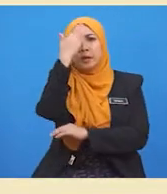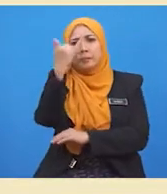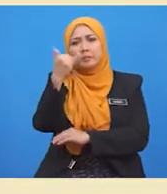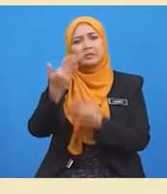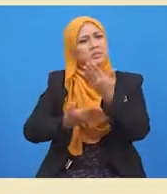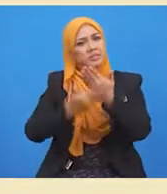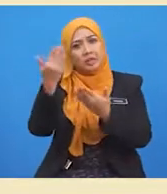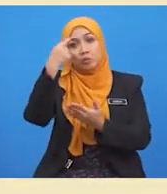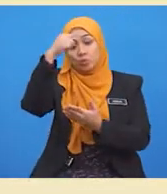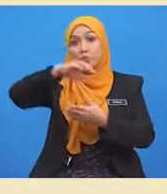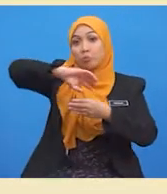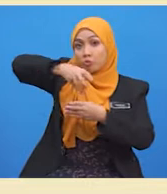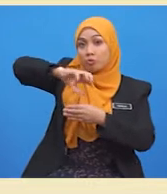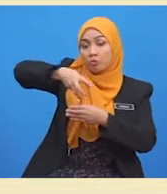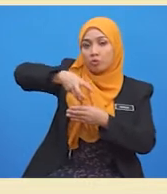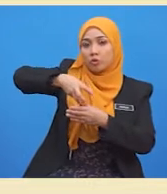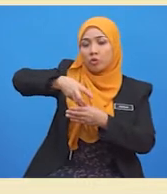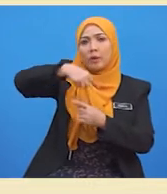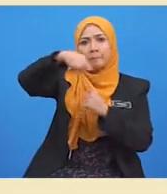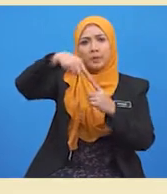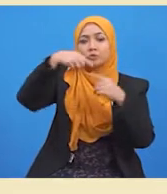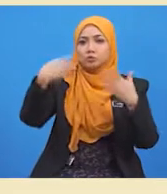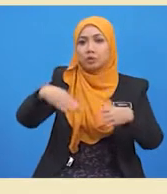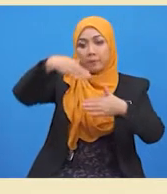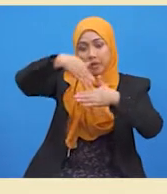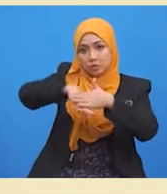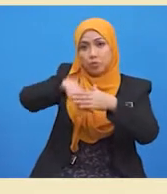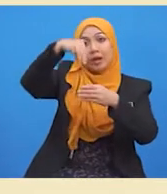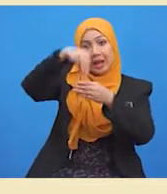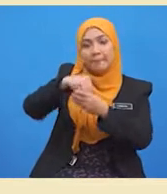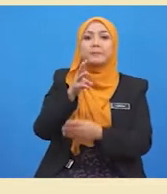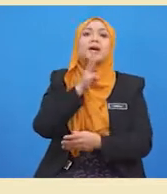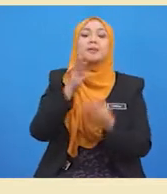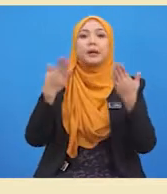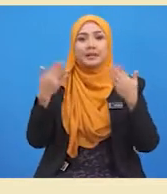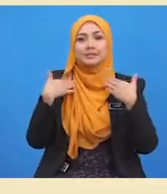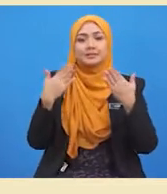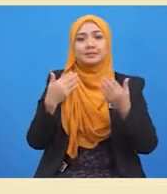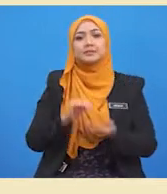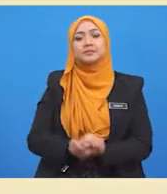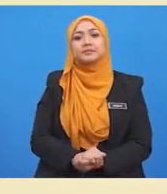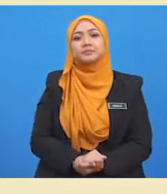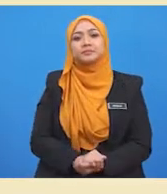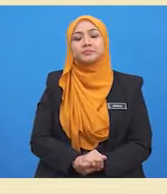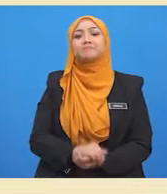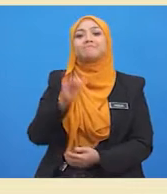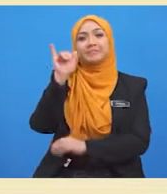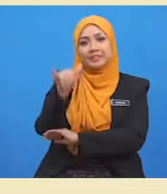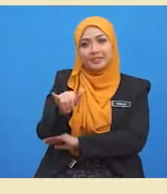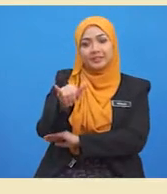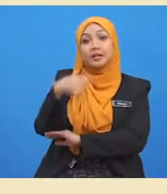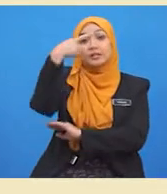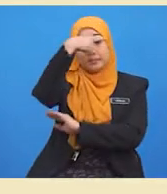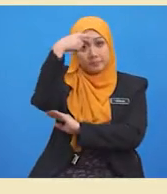fad landasan kereta api ini Hai terdapat ruang yang dibuat antariksa setiap besi